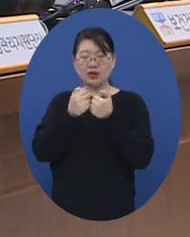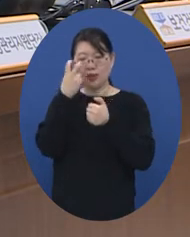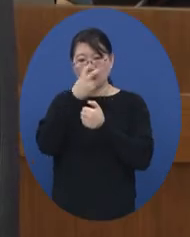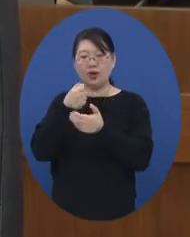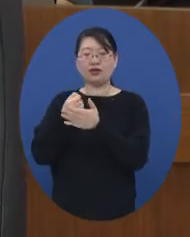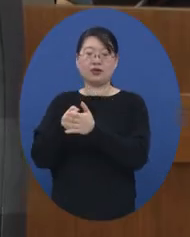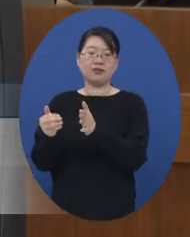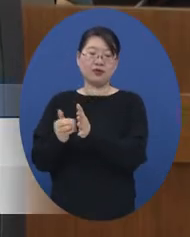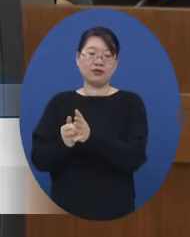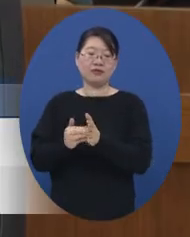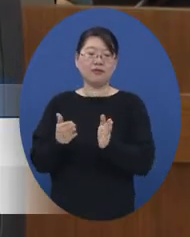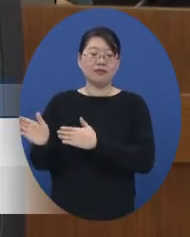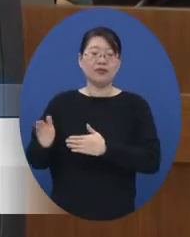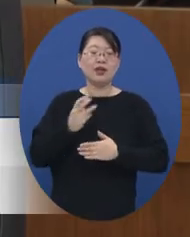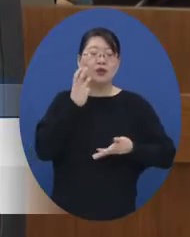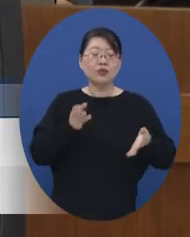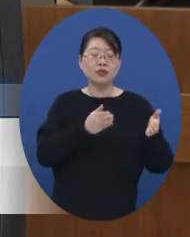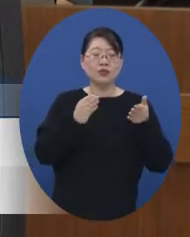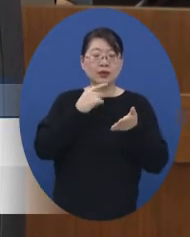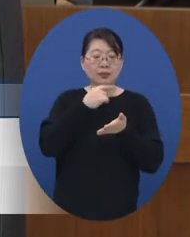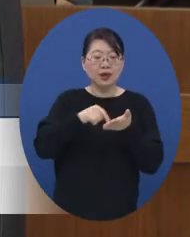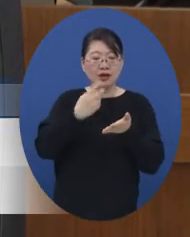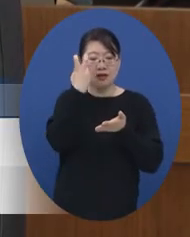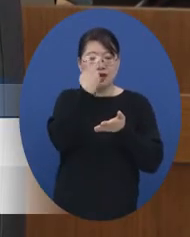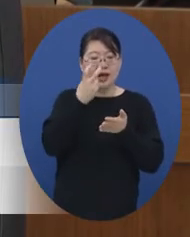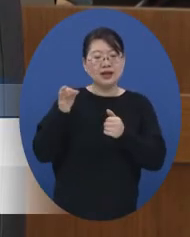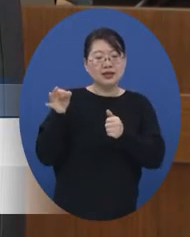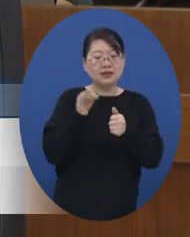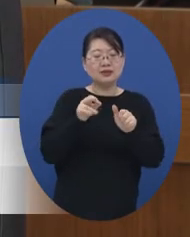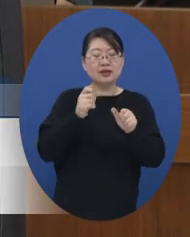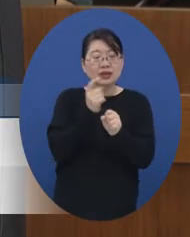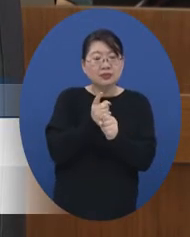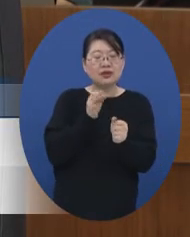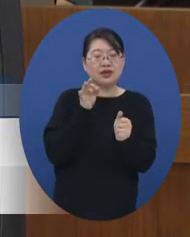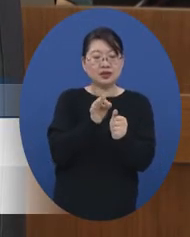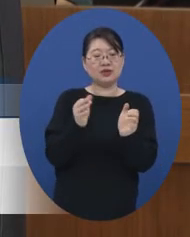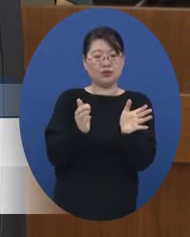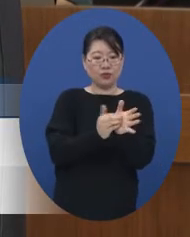했습니다. 경기도는 그 재난관리기금을